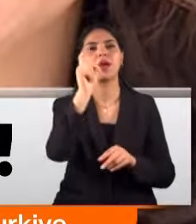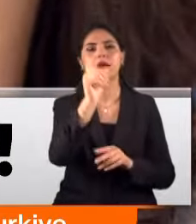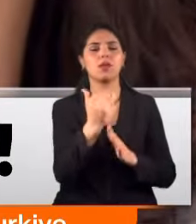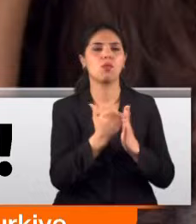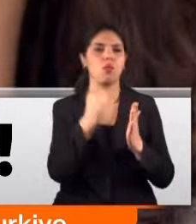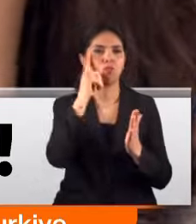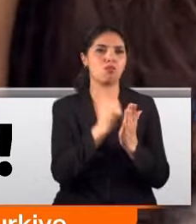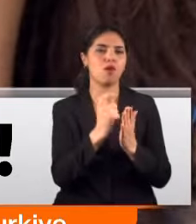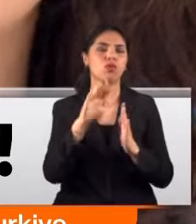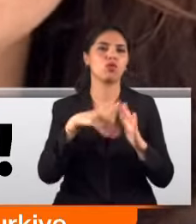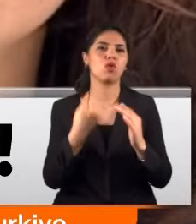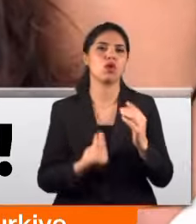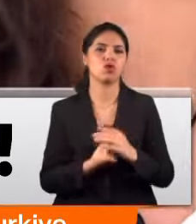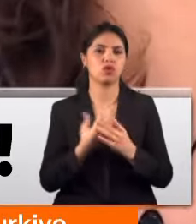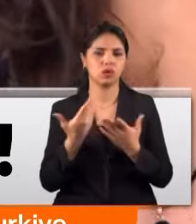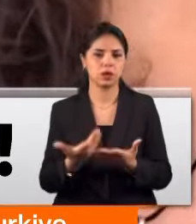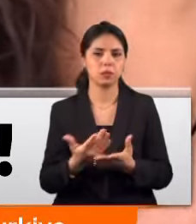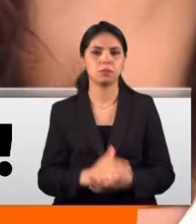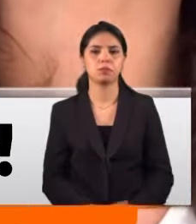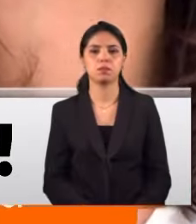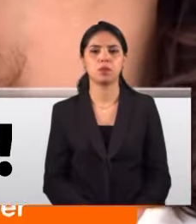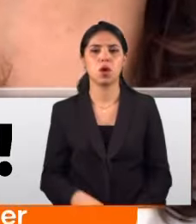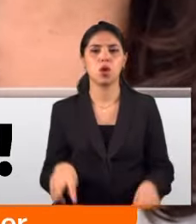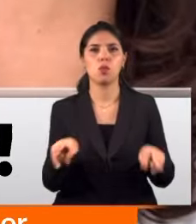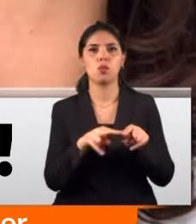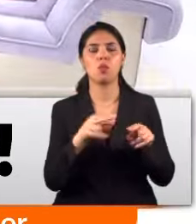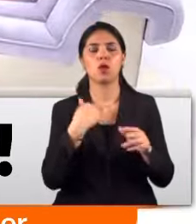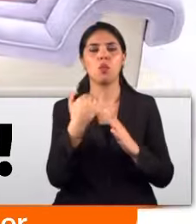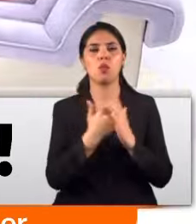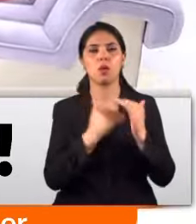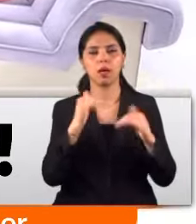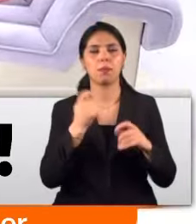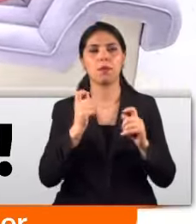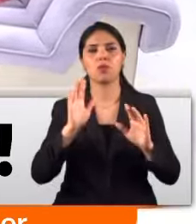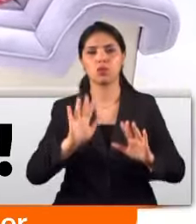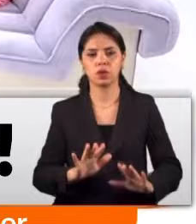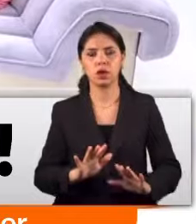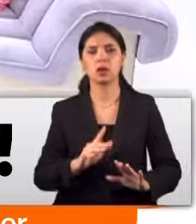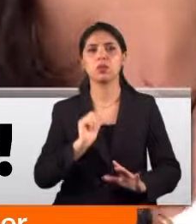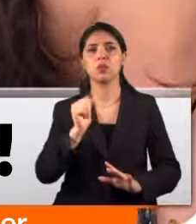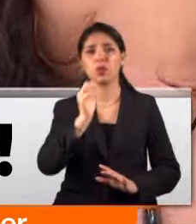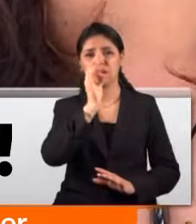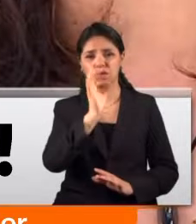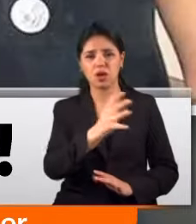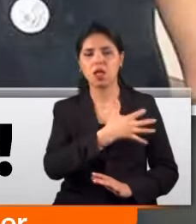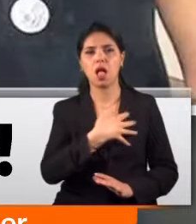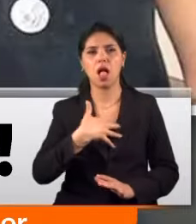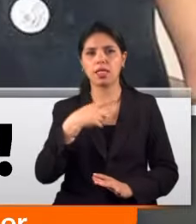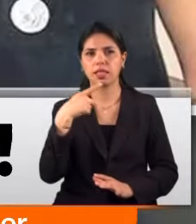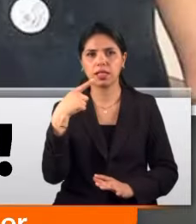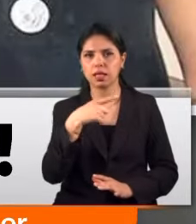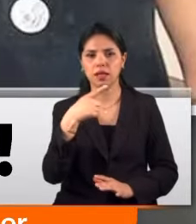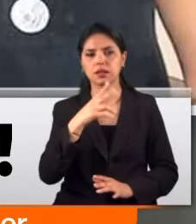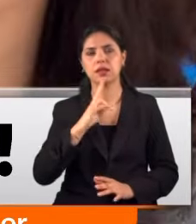Annem bana lütfen ulaş, Müge Anlı'ya çıkmak son noktaydı. Günlerdir süren çağrısına rağmen anne Supiye